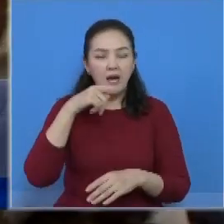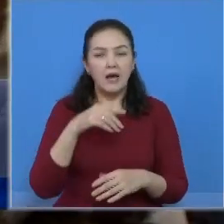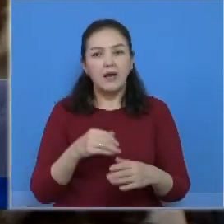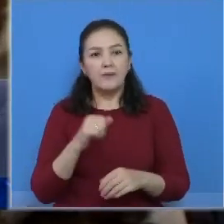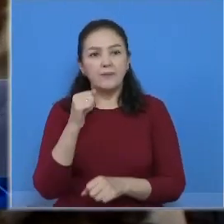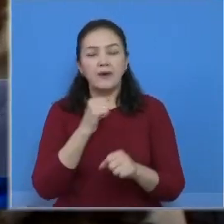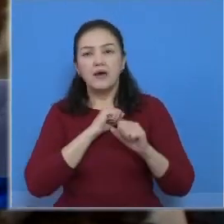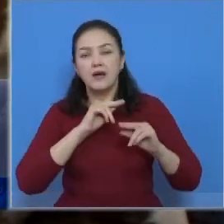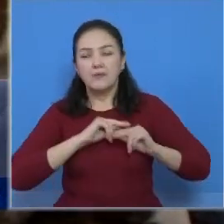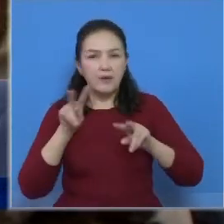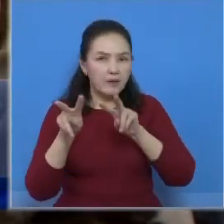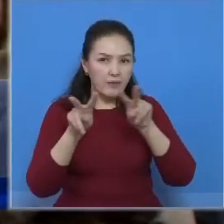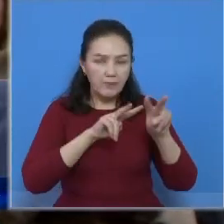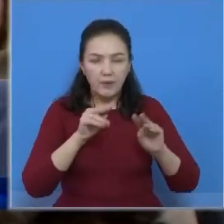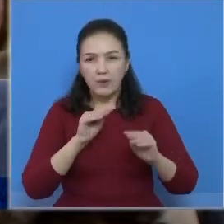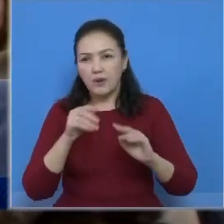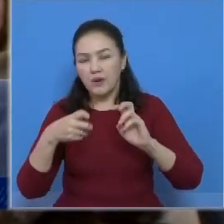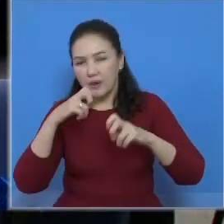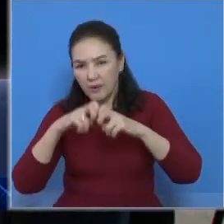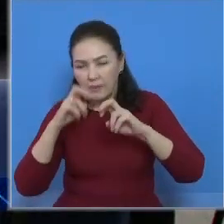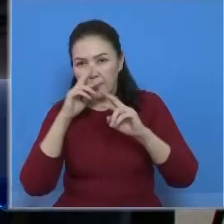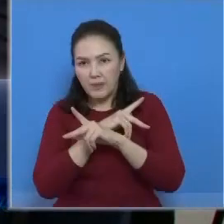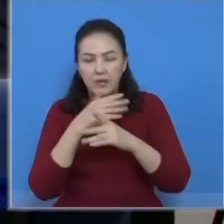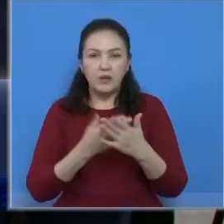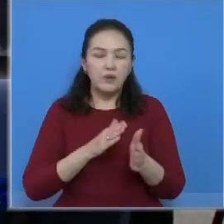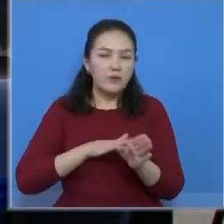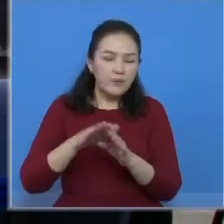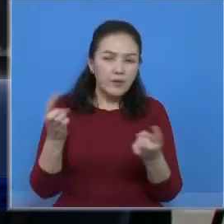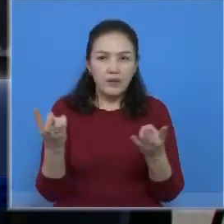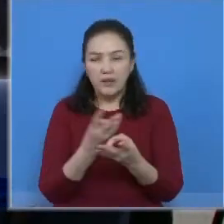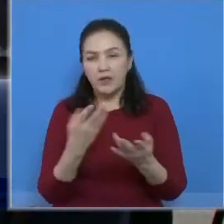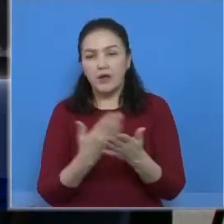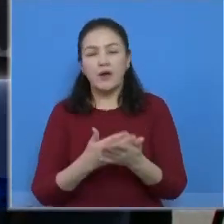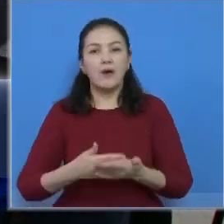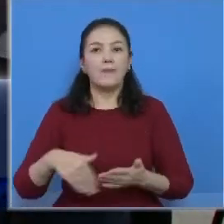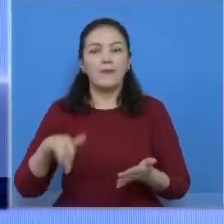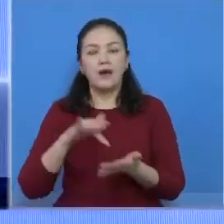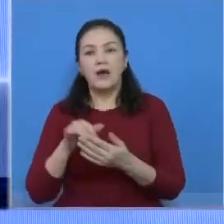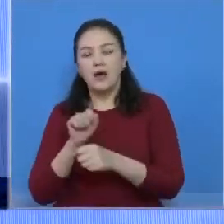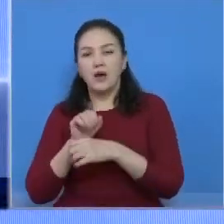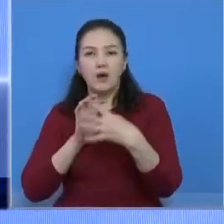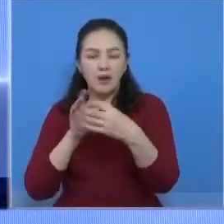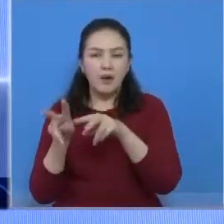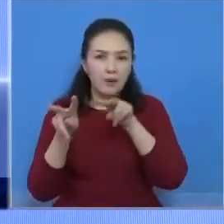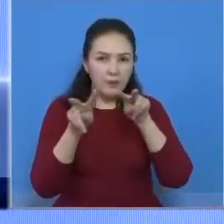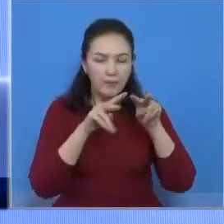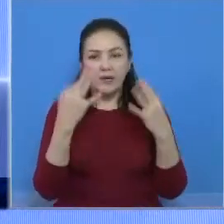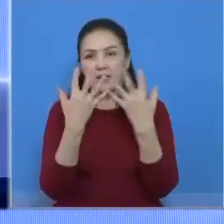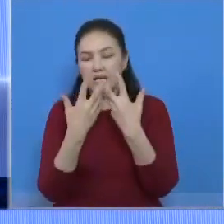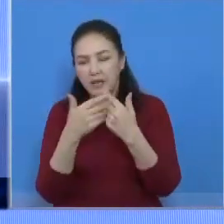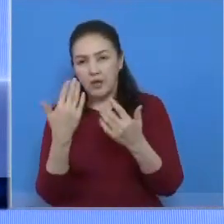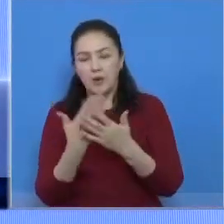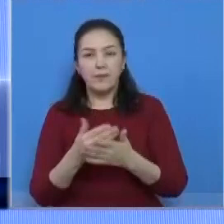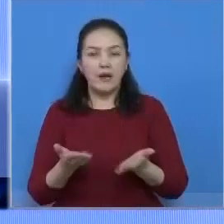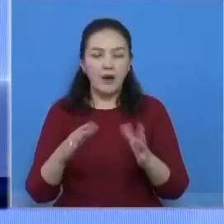қызметтің жай-жапсарын бақылап, кемкетігін түгендеуді қолға алған. Сол мақсатта қала жолдарында қозғалысының қауіпсіздігін бақылап отырған цифрлық